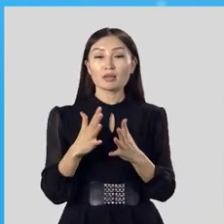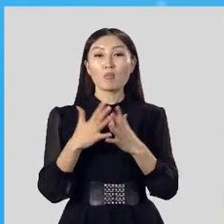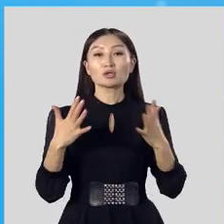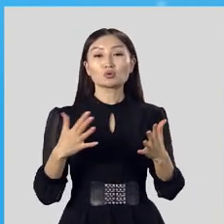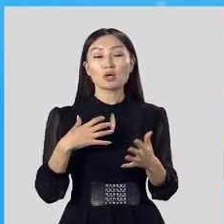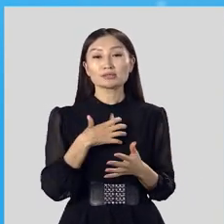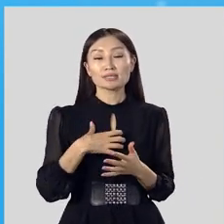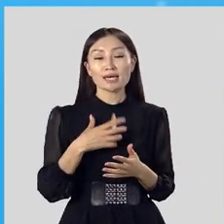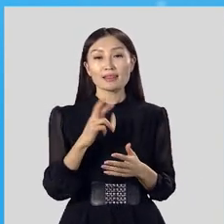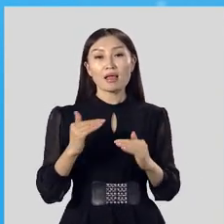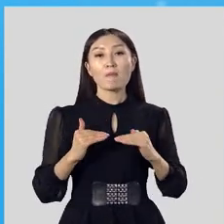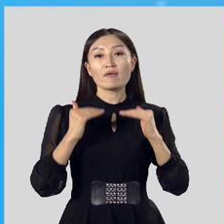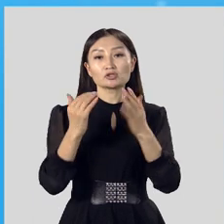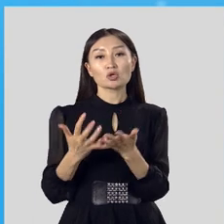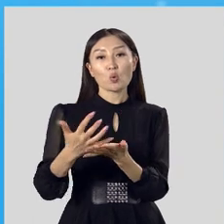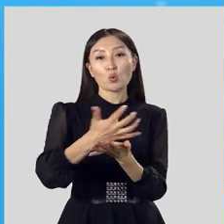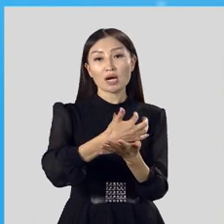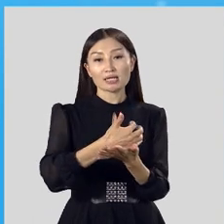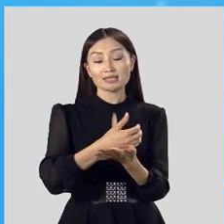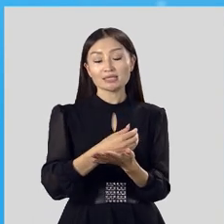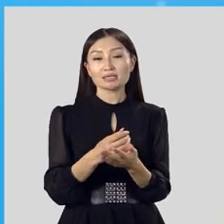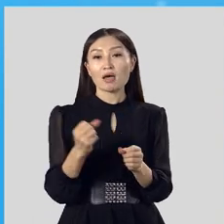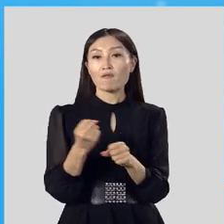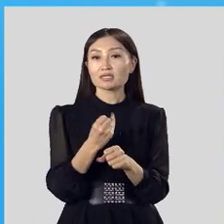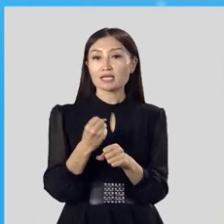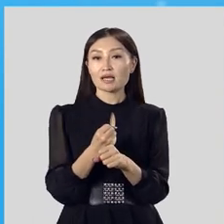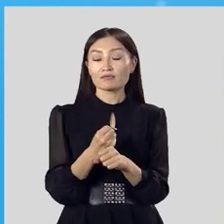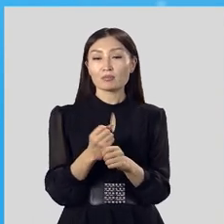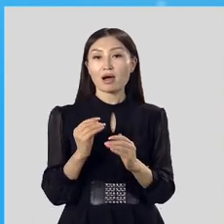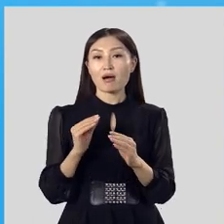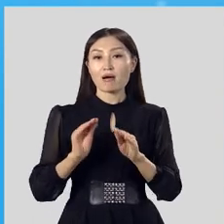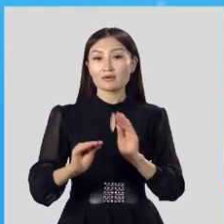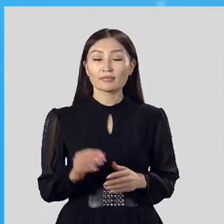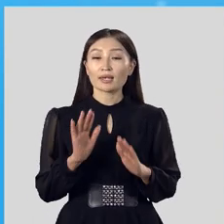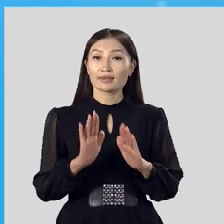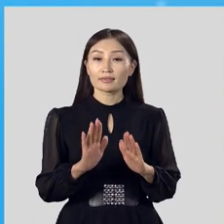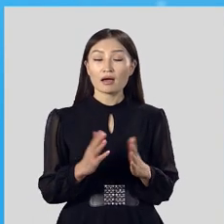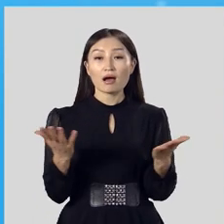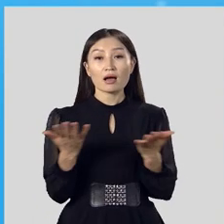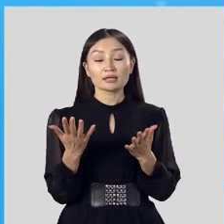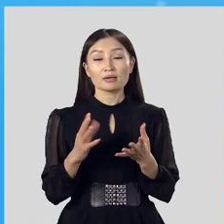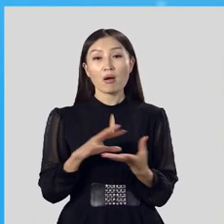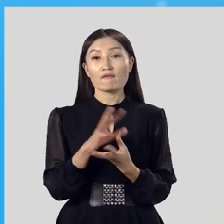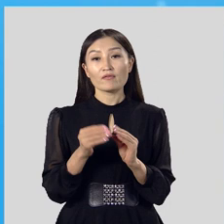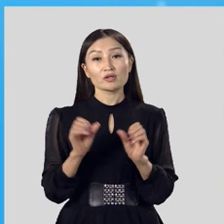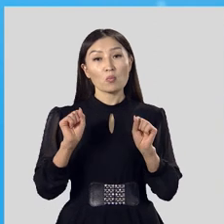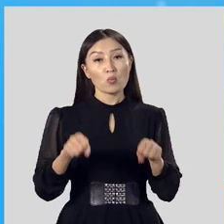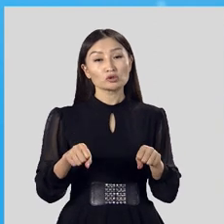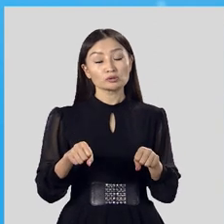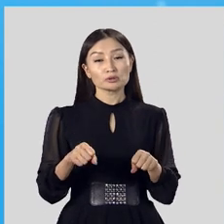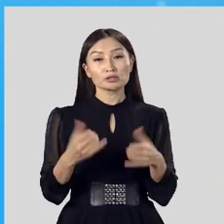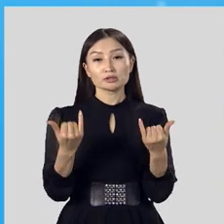большое значение для повышения урожайности возделываемых растений. Итак, каким выводом можем прийти